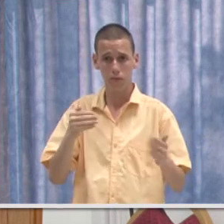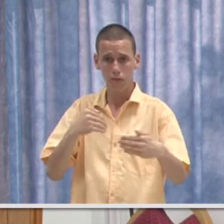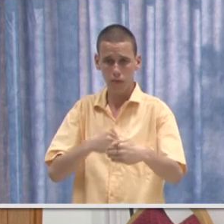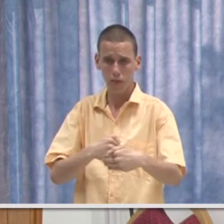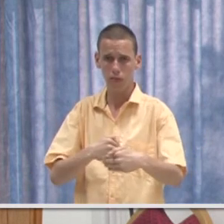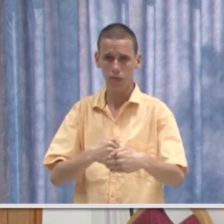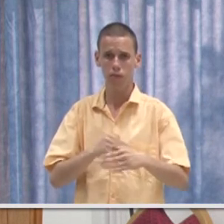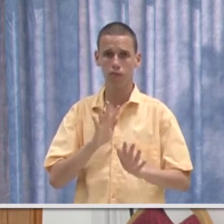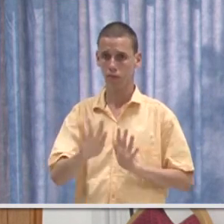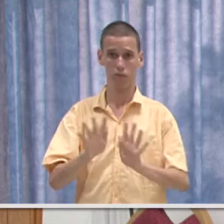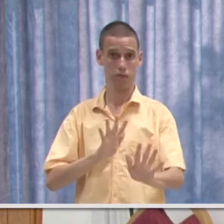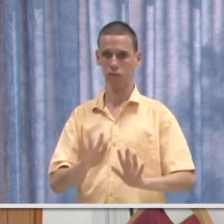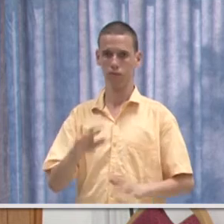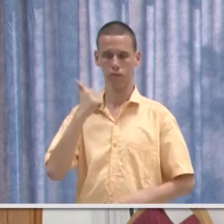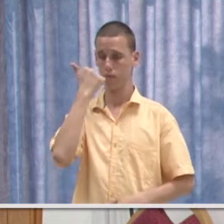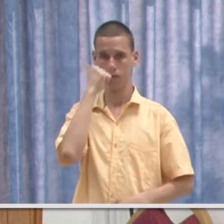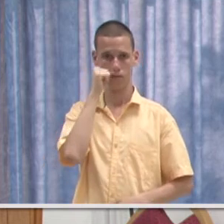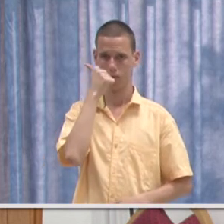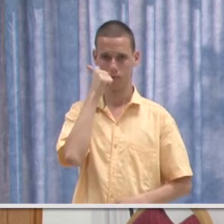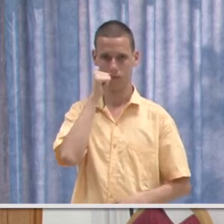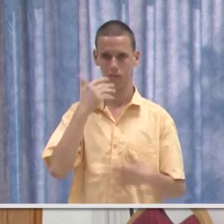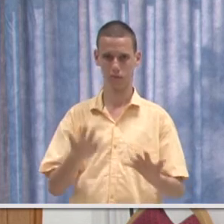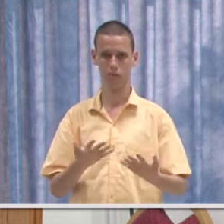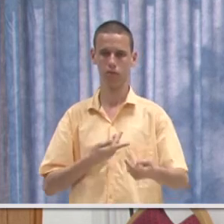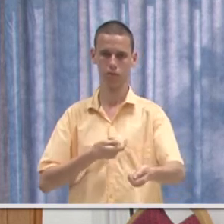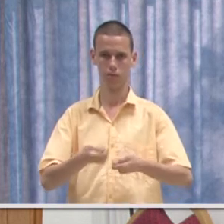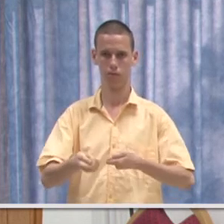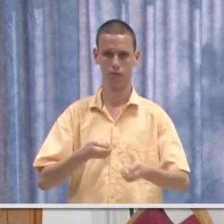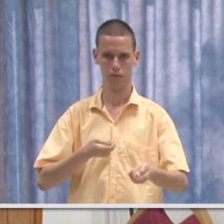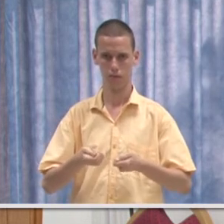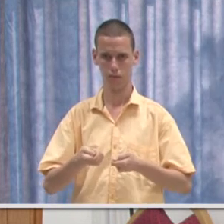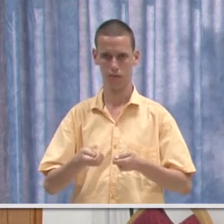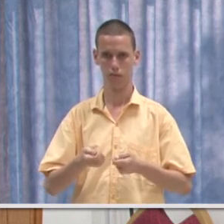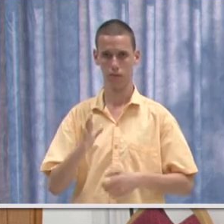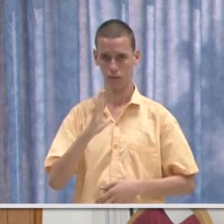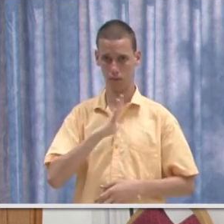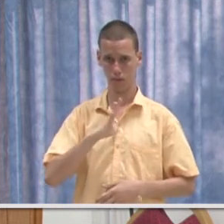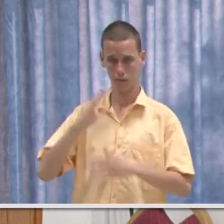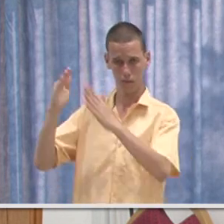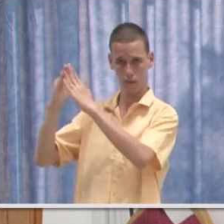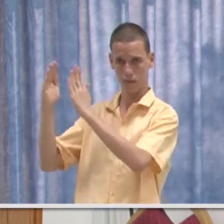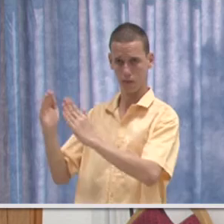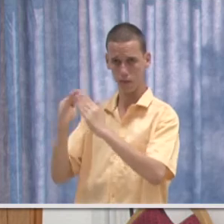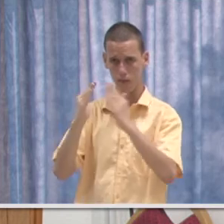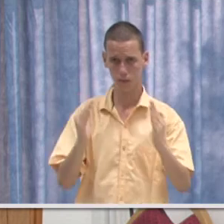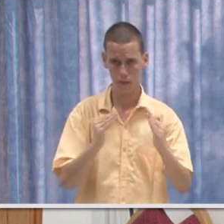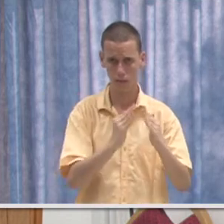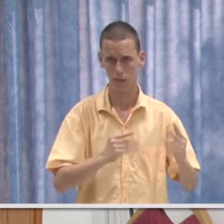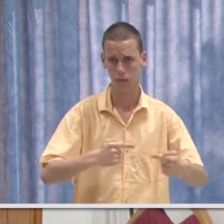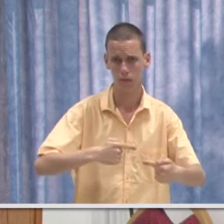venir. Et même parler dans une clinique qui prête camarades, so, nous peut servir à